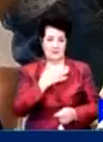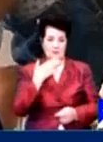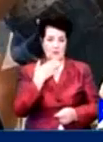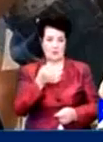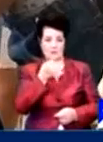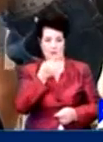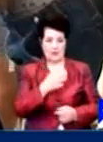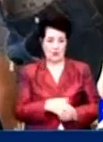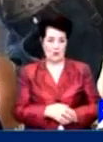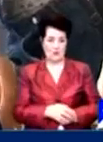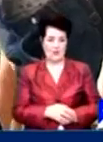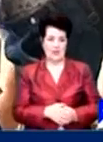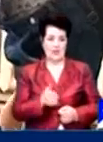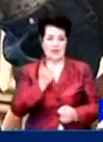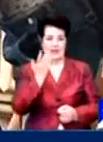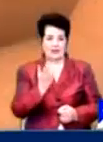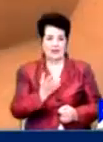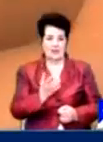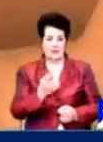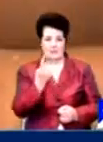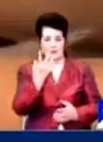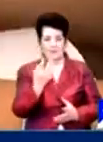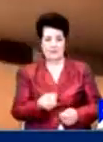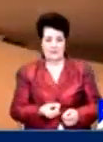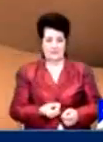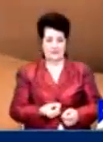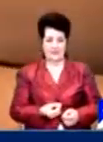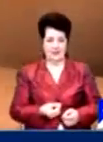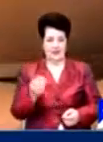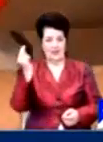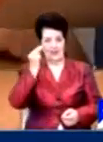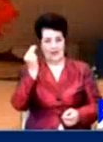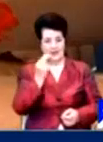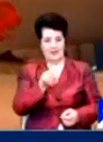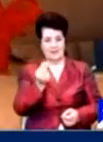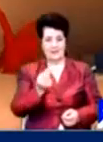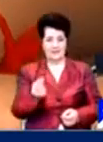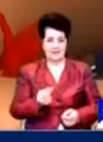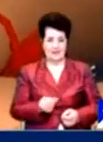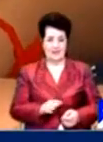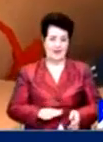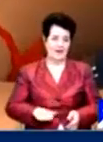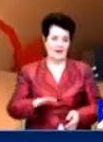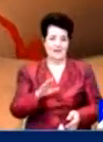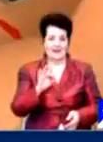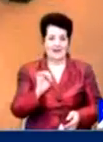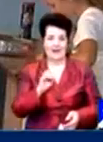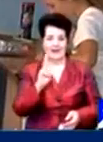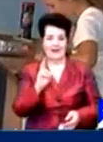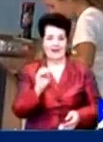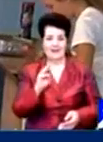mi-a plăcut când în prima zi când am la lecția de știință am lansat rachete. Învățăm